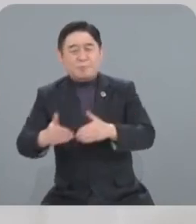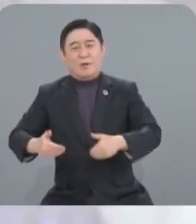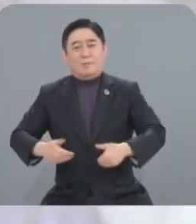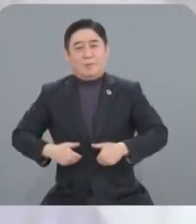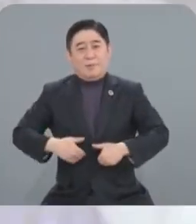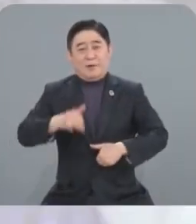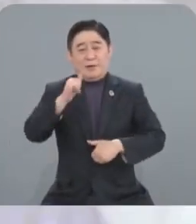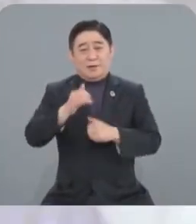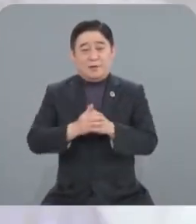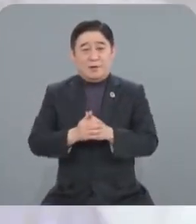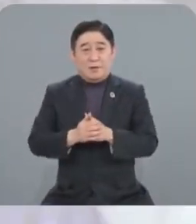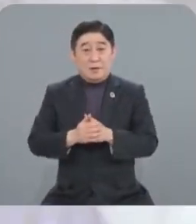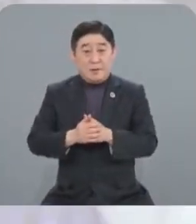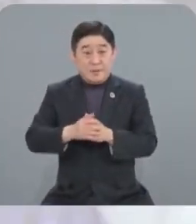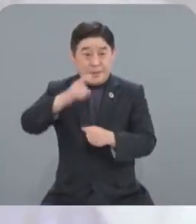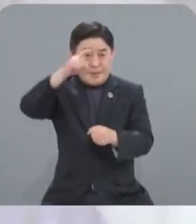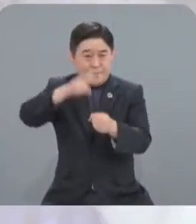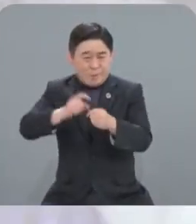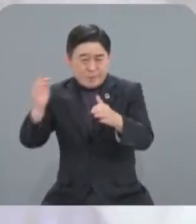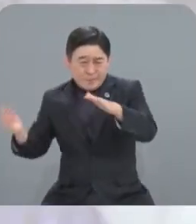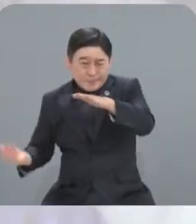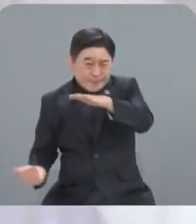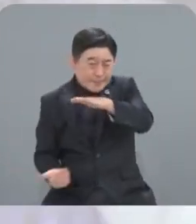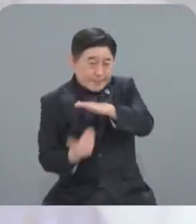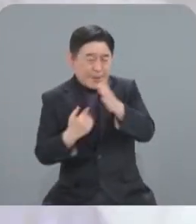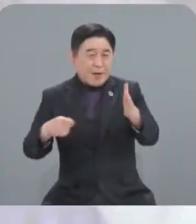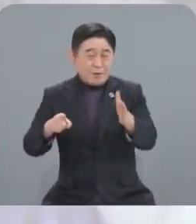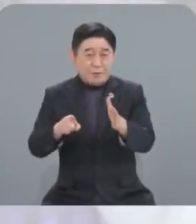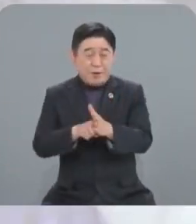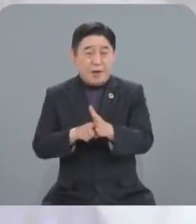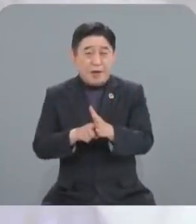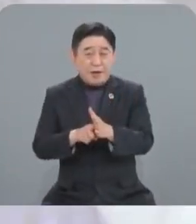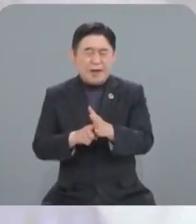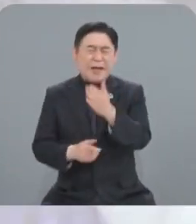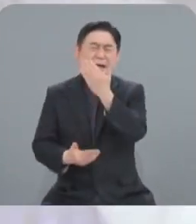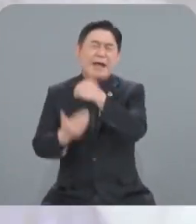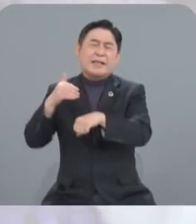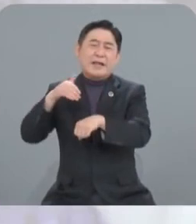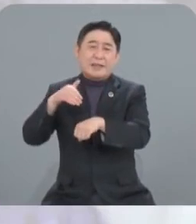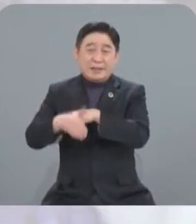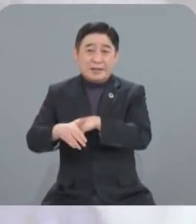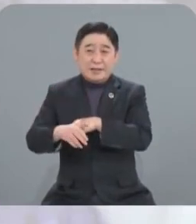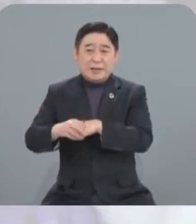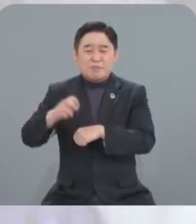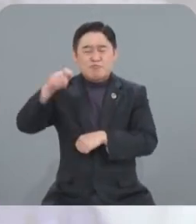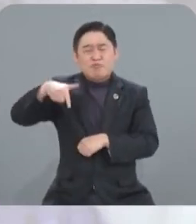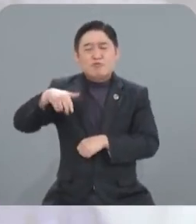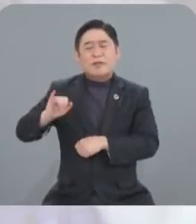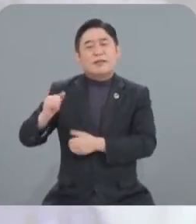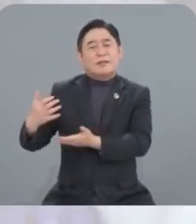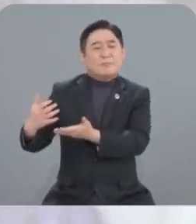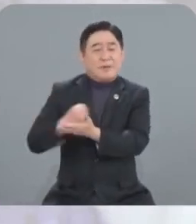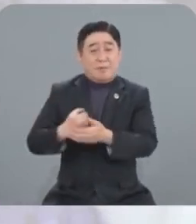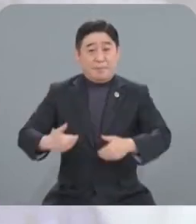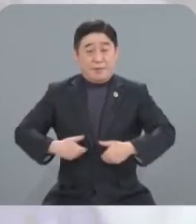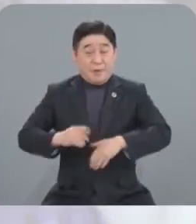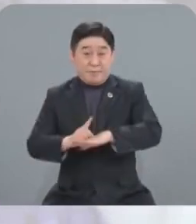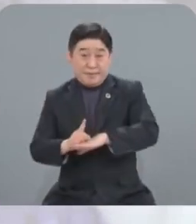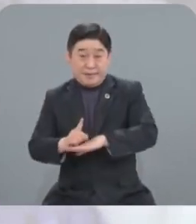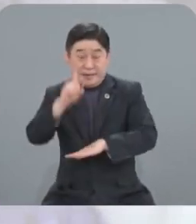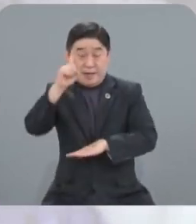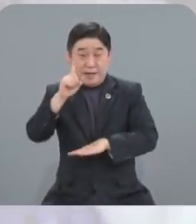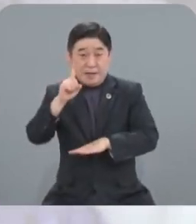합니다 이 목적을 달성하기 위해 비대칭 체 의식 무기 확보가 시급합니다 미사일과